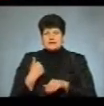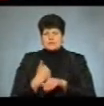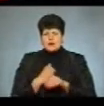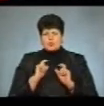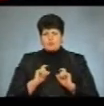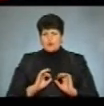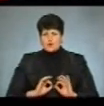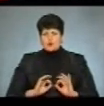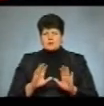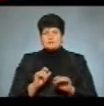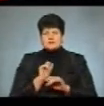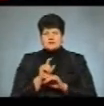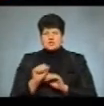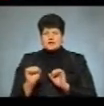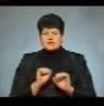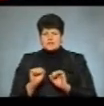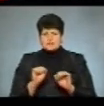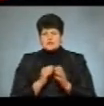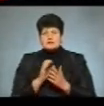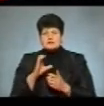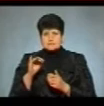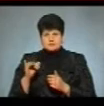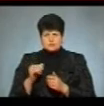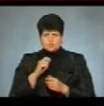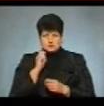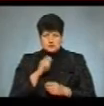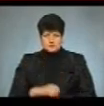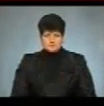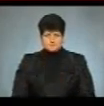прокурора та призначає керівників Служби безпеки України.